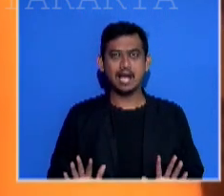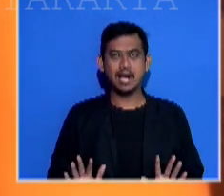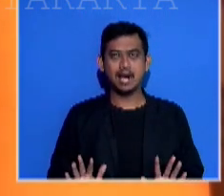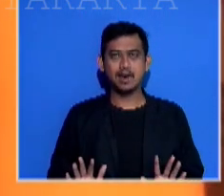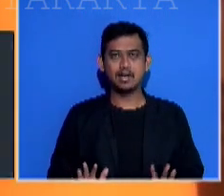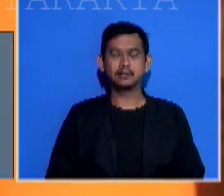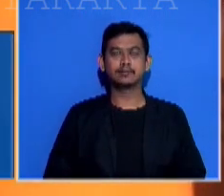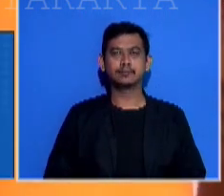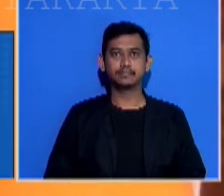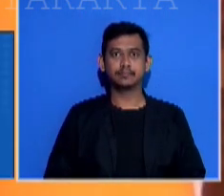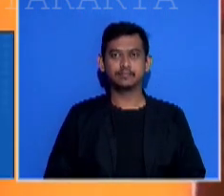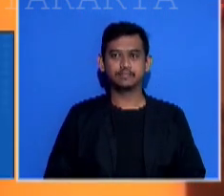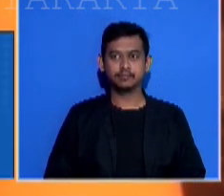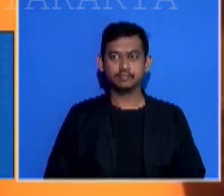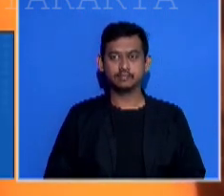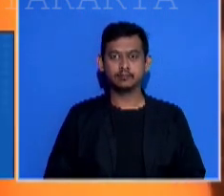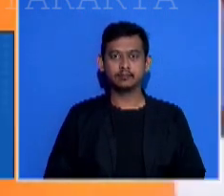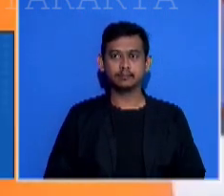Pak, sebagai apa? Kuli.